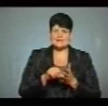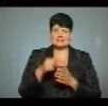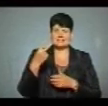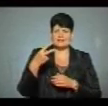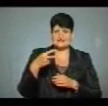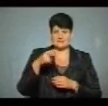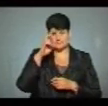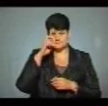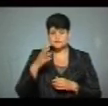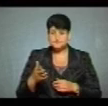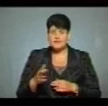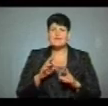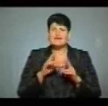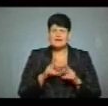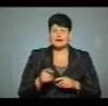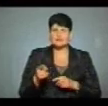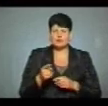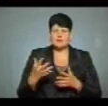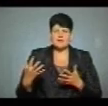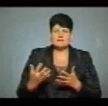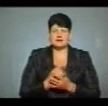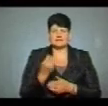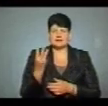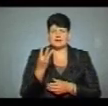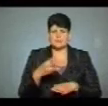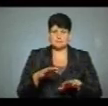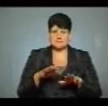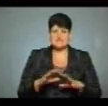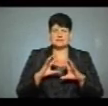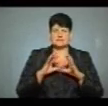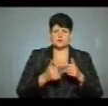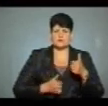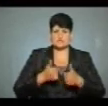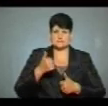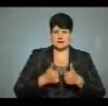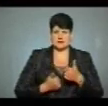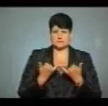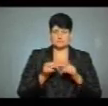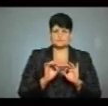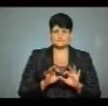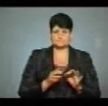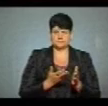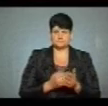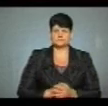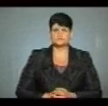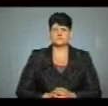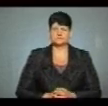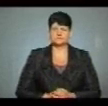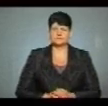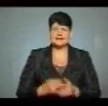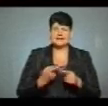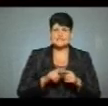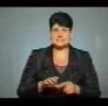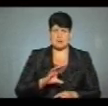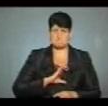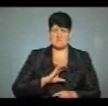20 країн. Як тернополянин виборов третє місце на світових змаганнях, сьогодні розповів нашим журналістам. Оця медаль